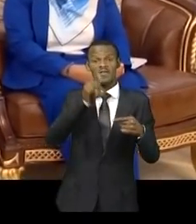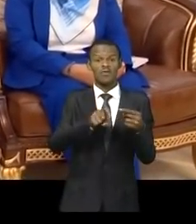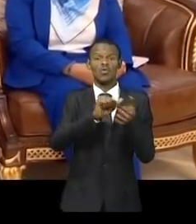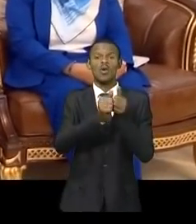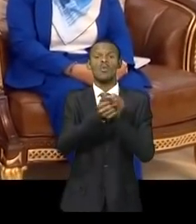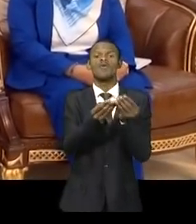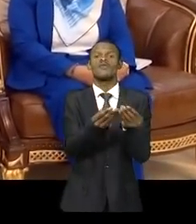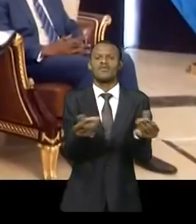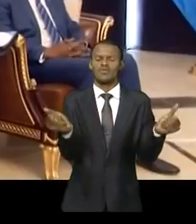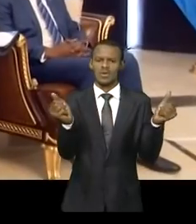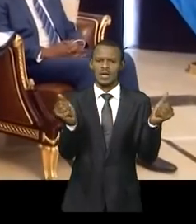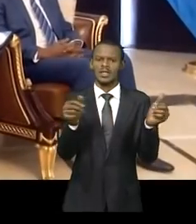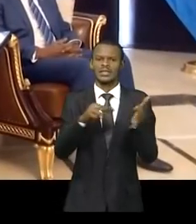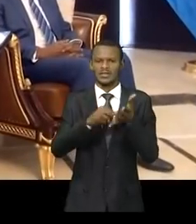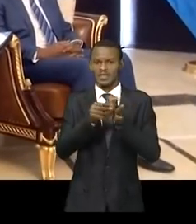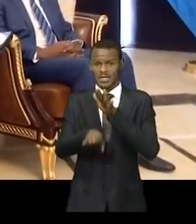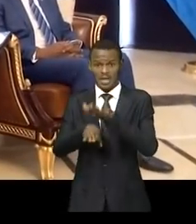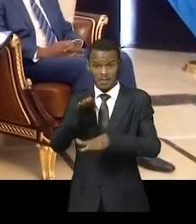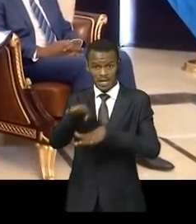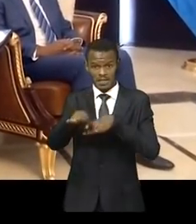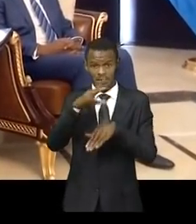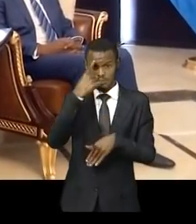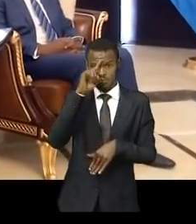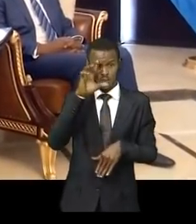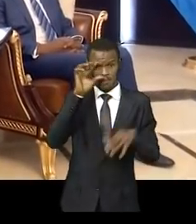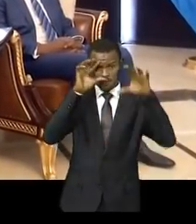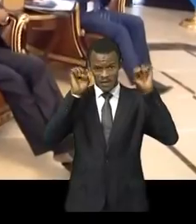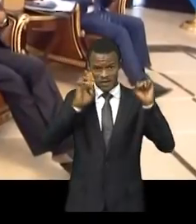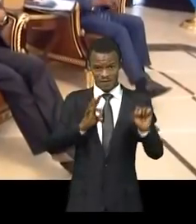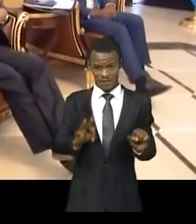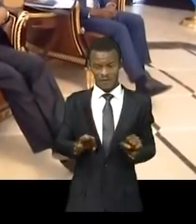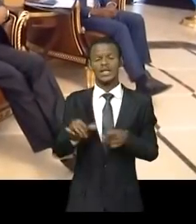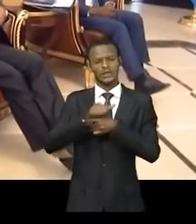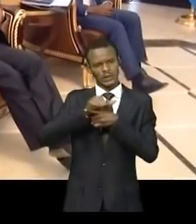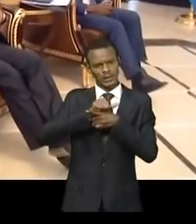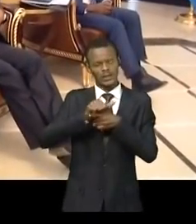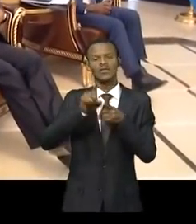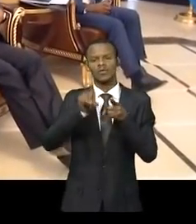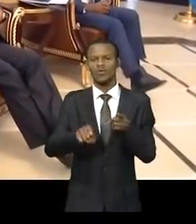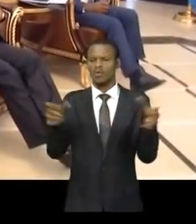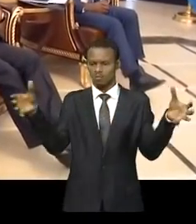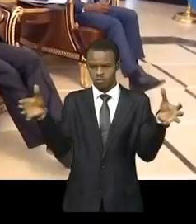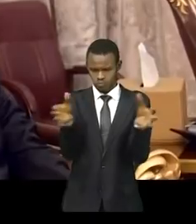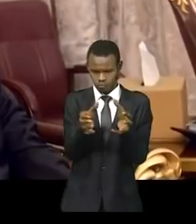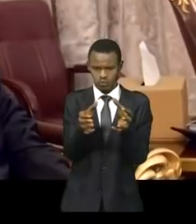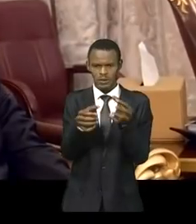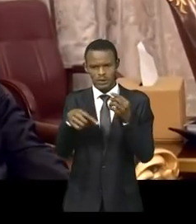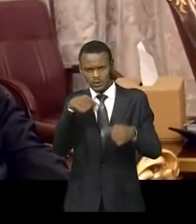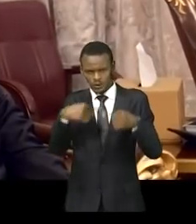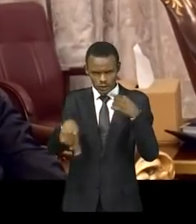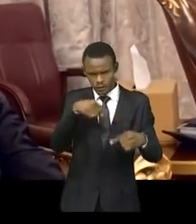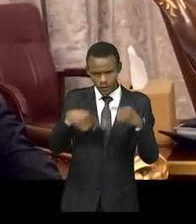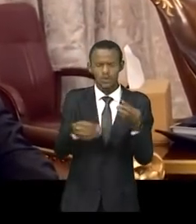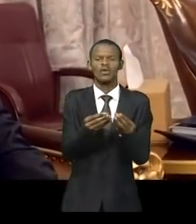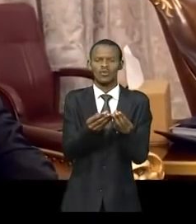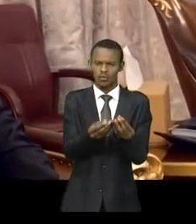Félix-Antoine Tshisekedi Tshilombo, qui se sont directement impliqués, tient à maintenir le dialogue, approche qui a jusqu'ici permis